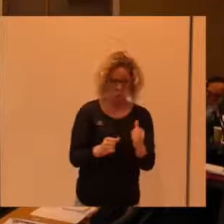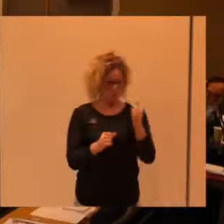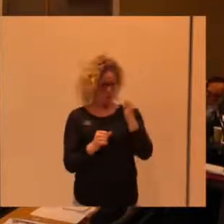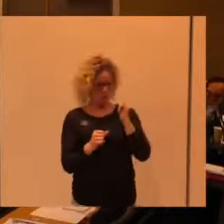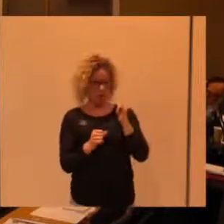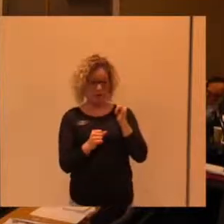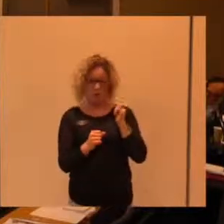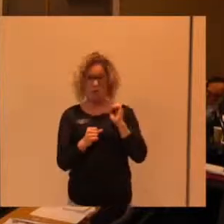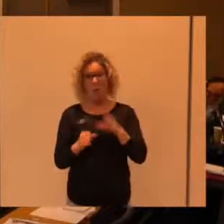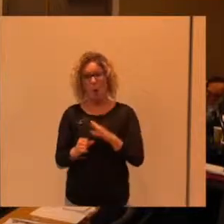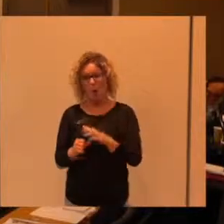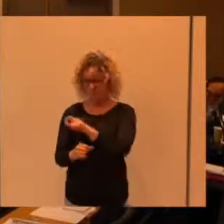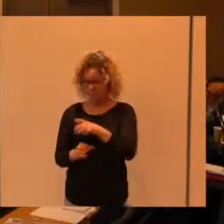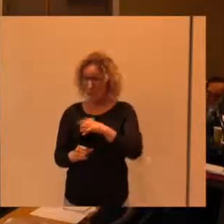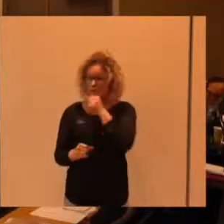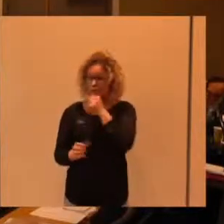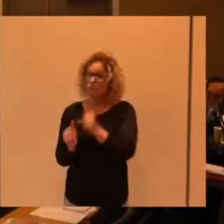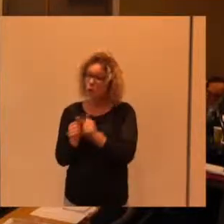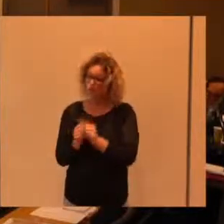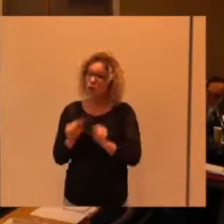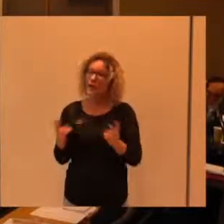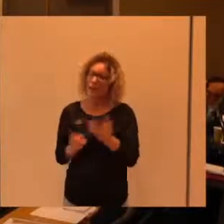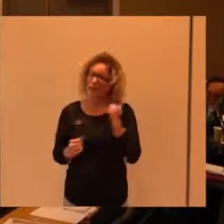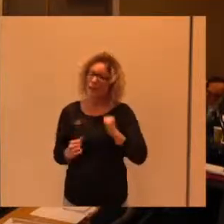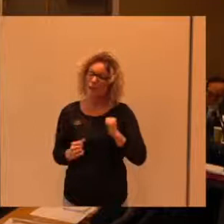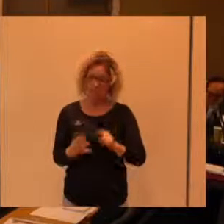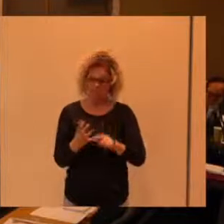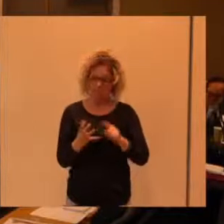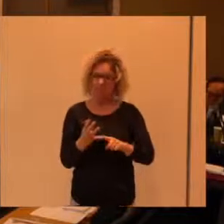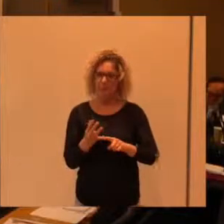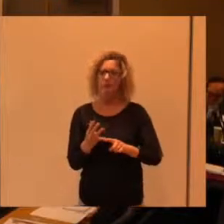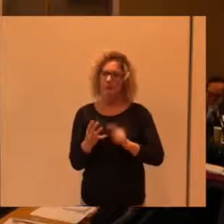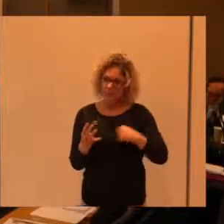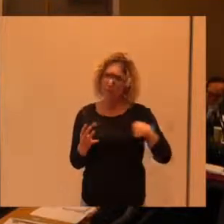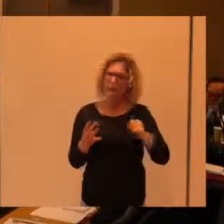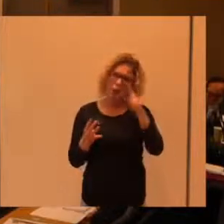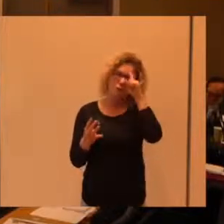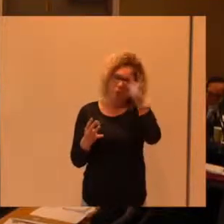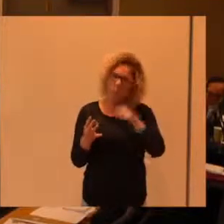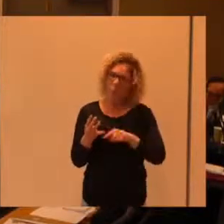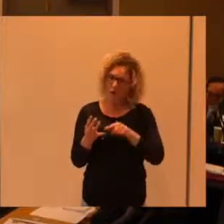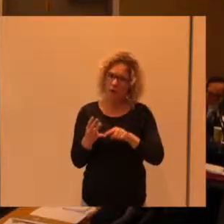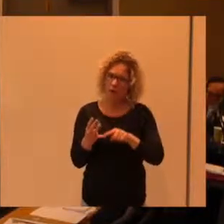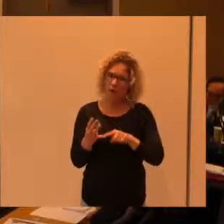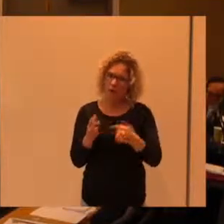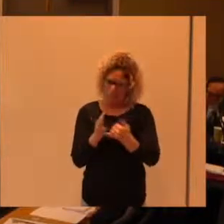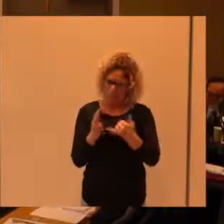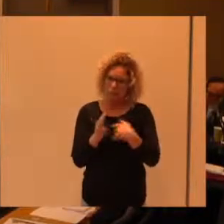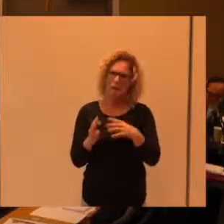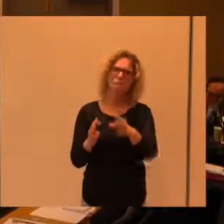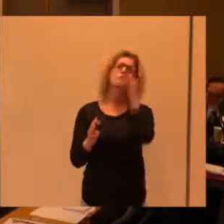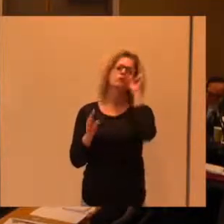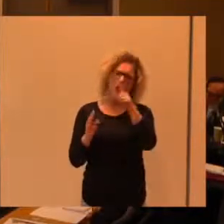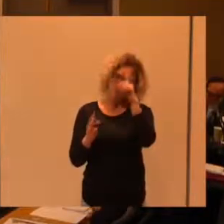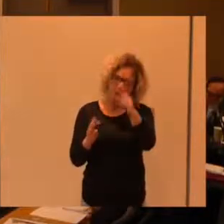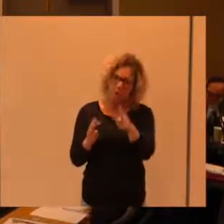gamla grejer och sådär. Och så ska det vara begripligt. Vi ska förstå det här innehållet. Vi ska förstå vad